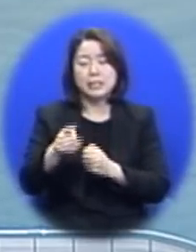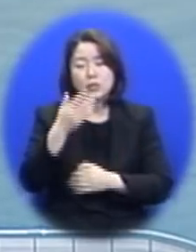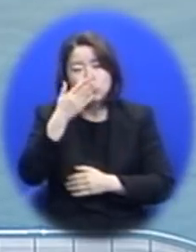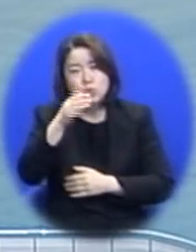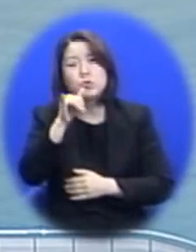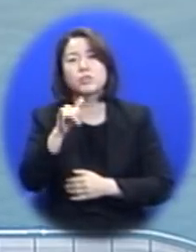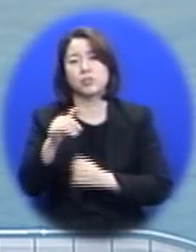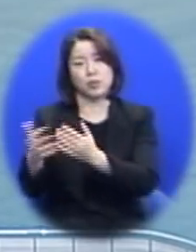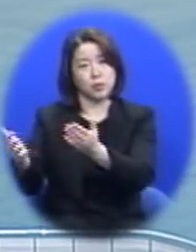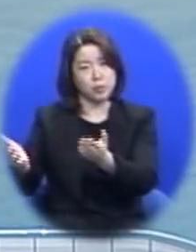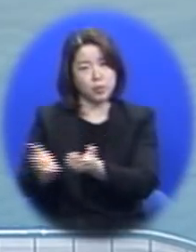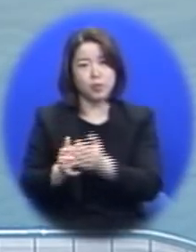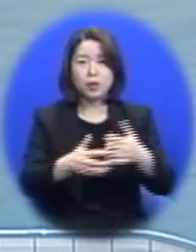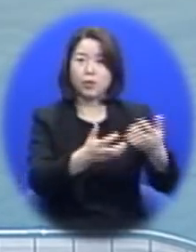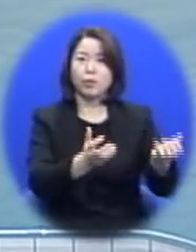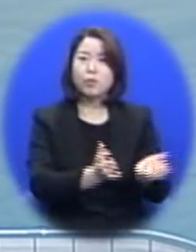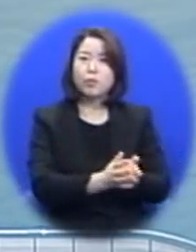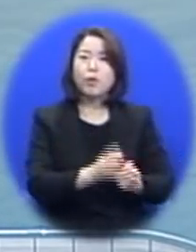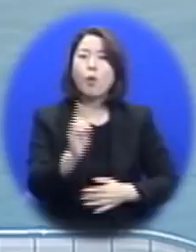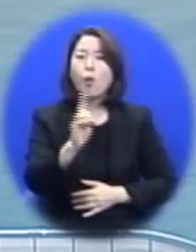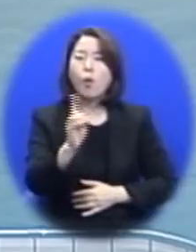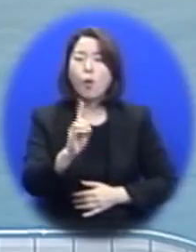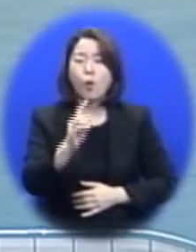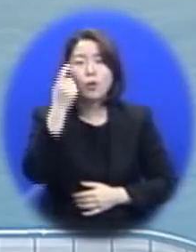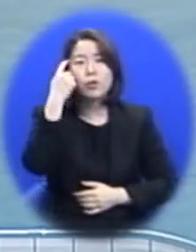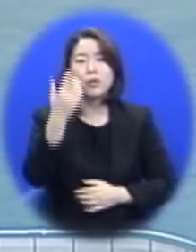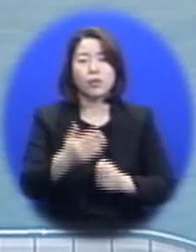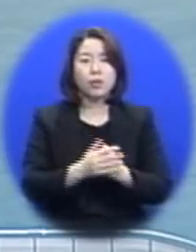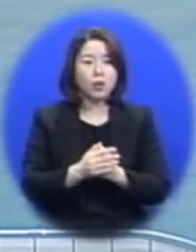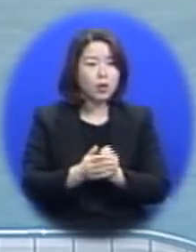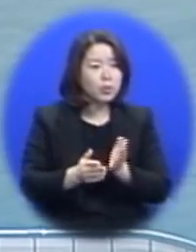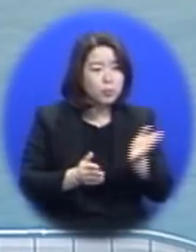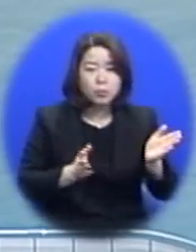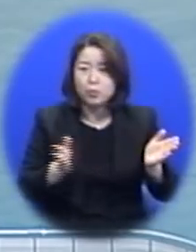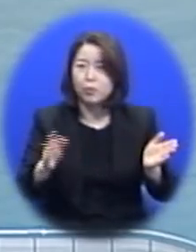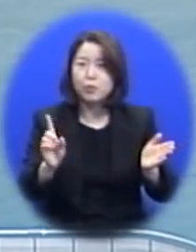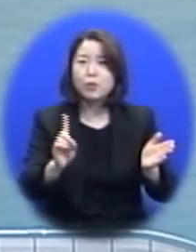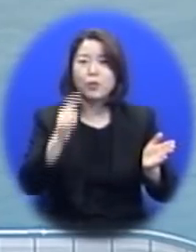거예요. 여러분은 주로 어느 부류예요? 어느 과예요?